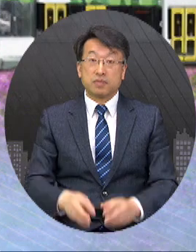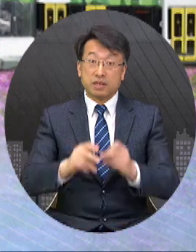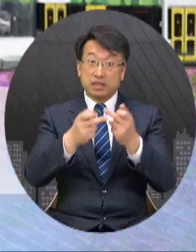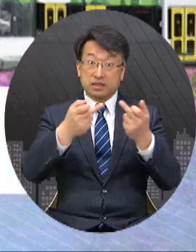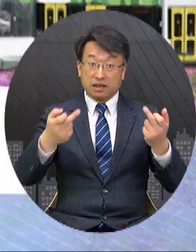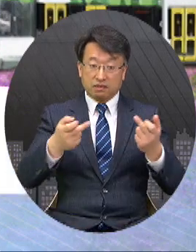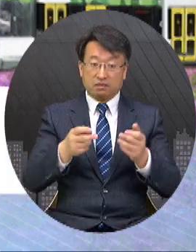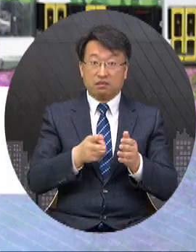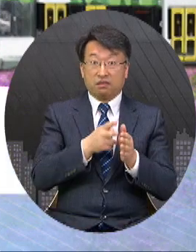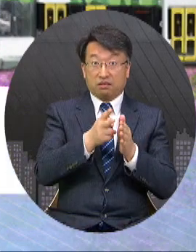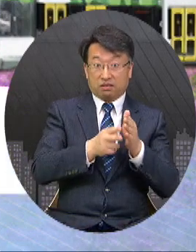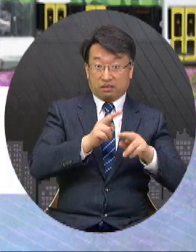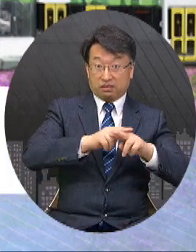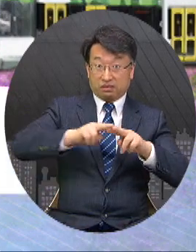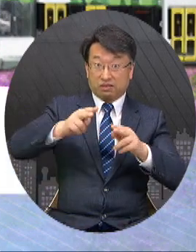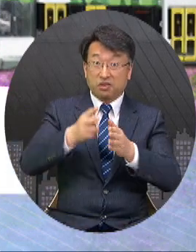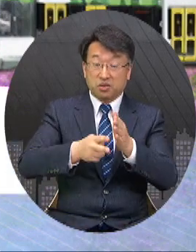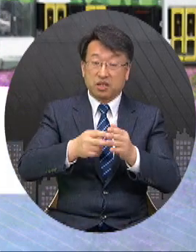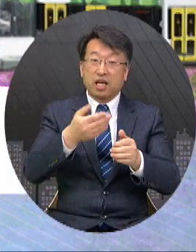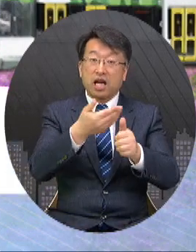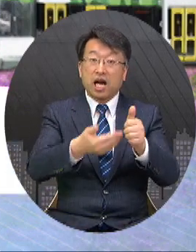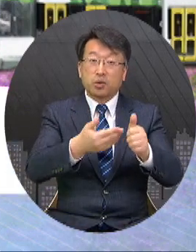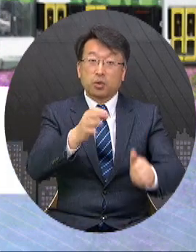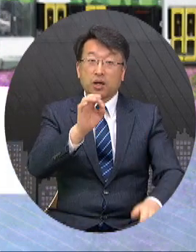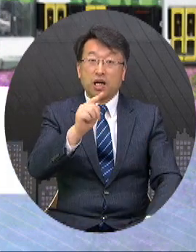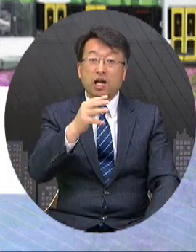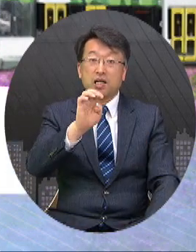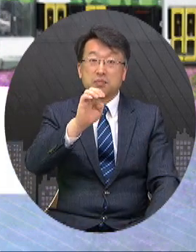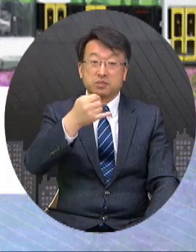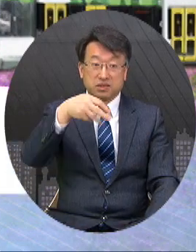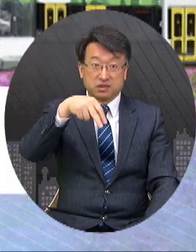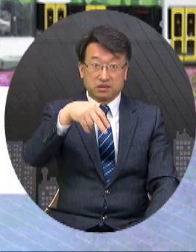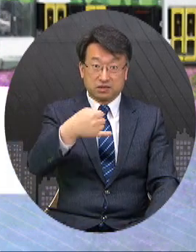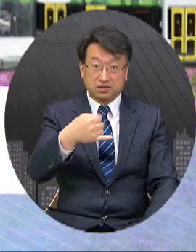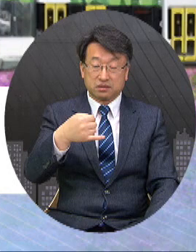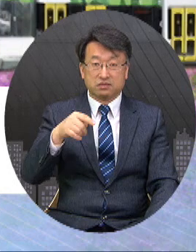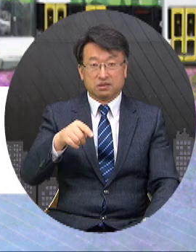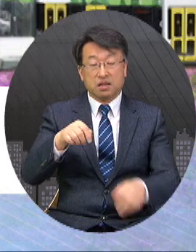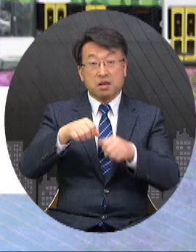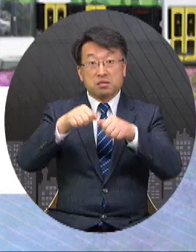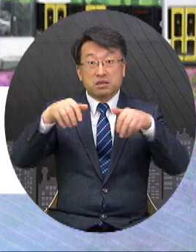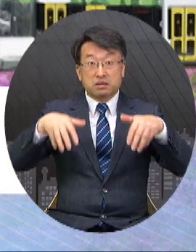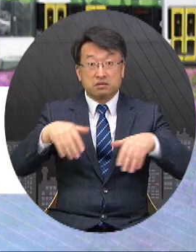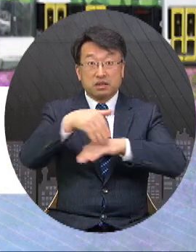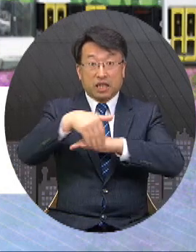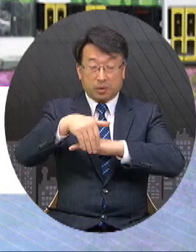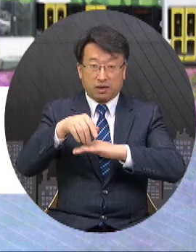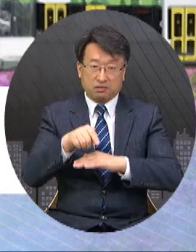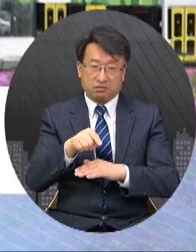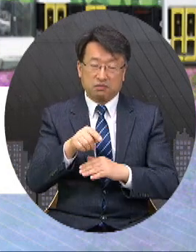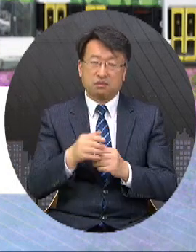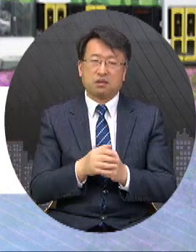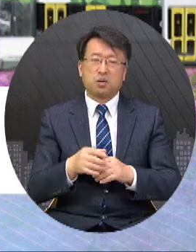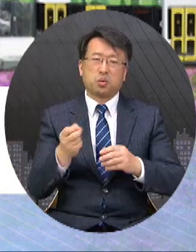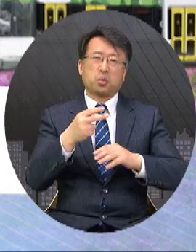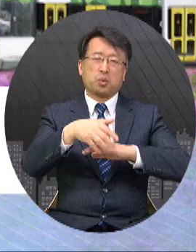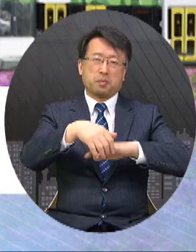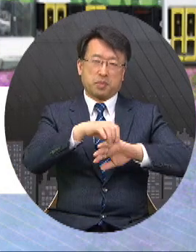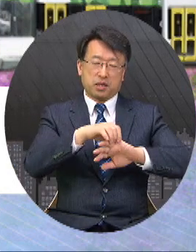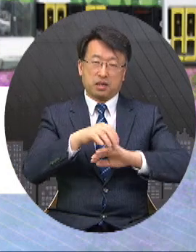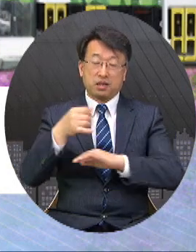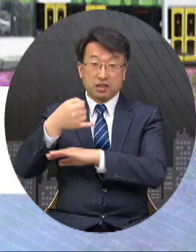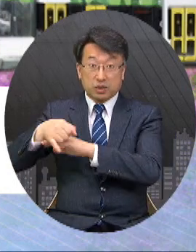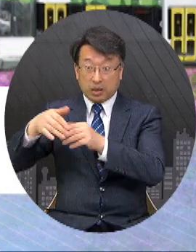지리산 산악열차로 대표되는 하동 알프스 프로젝트가 또다시 삐걱거리고 있습니다. 기획재정부의 상생안